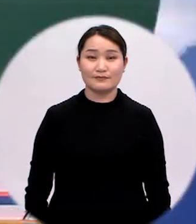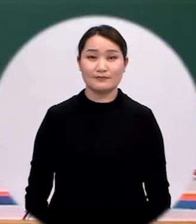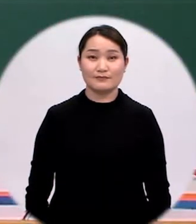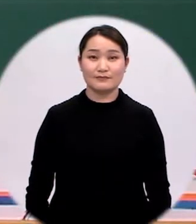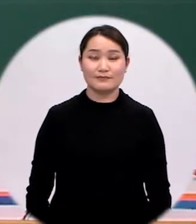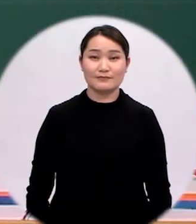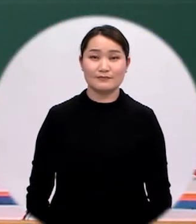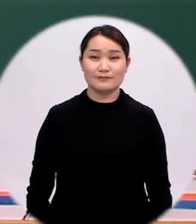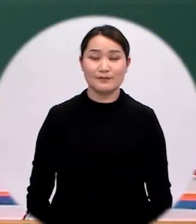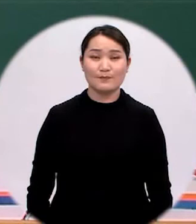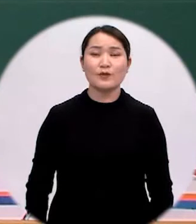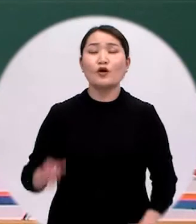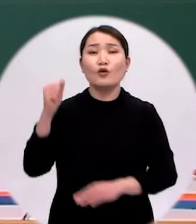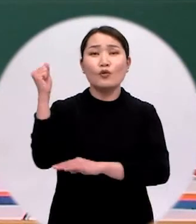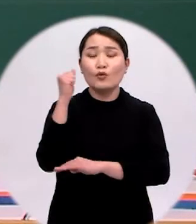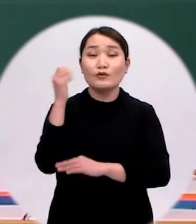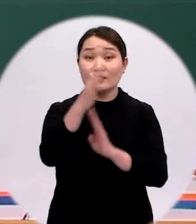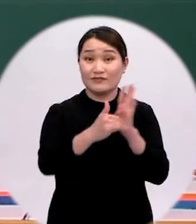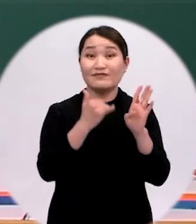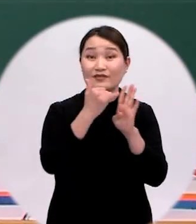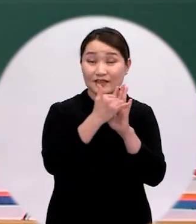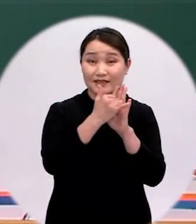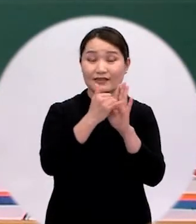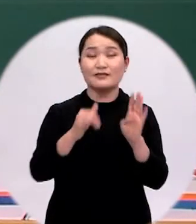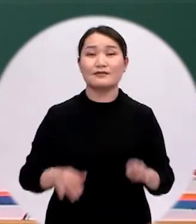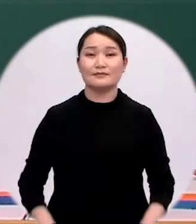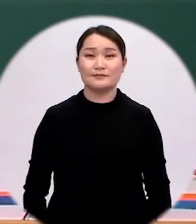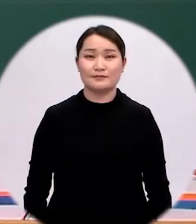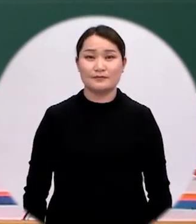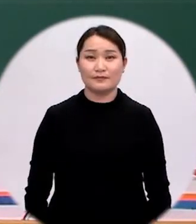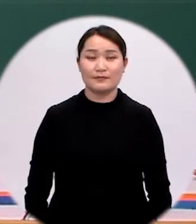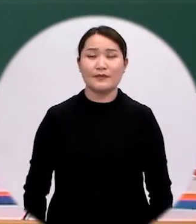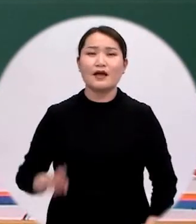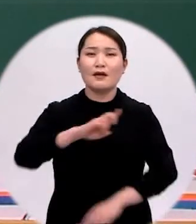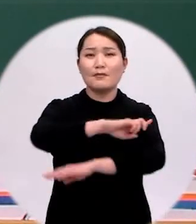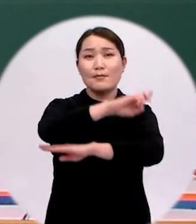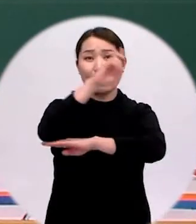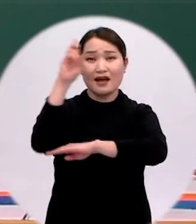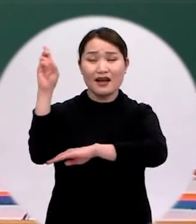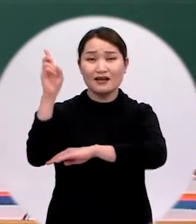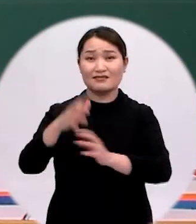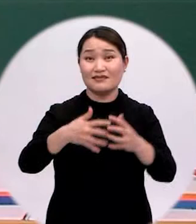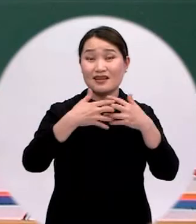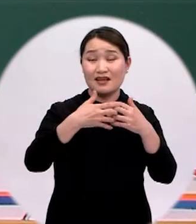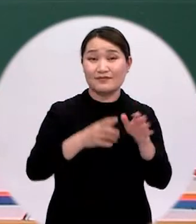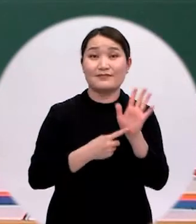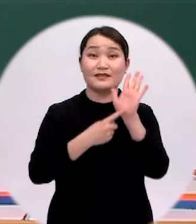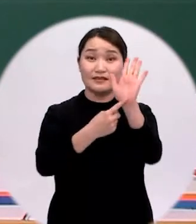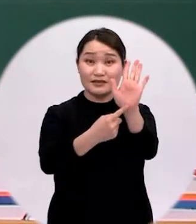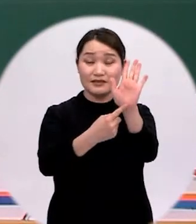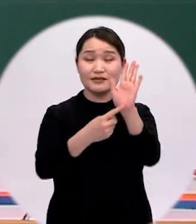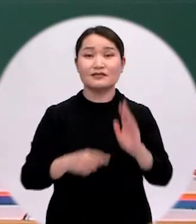Дараагийн бичлэгт өвлийн улирлыг харуулсан байсан. Өвлийн улирал, байгаль, амьтдыг зургалсан